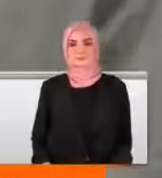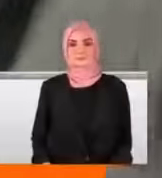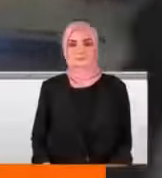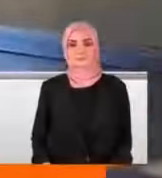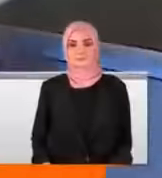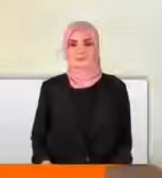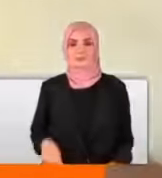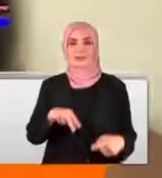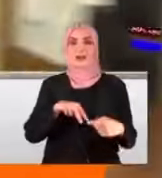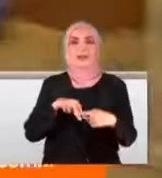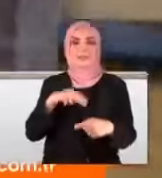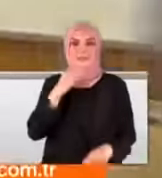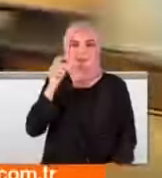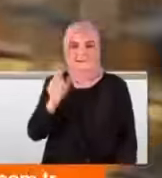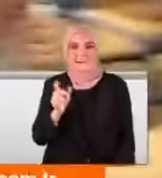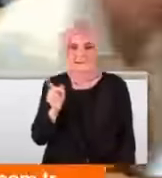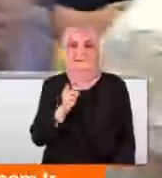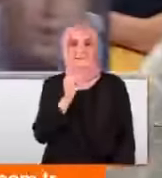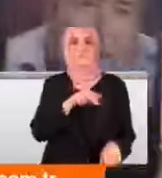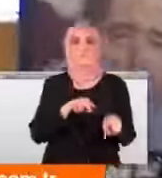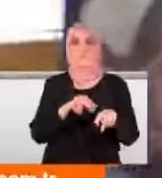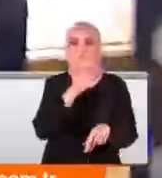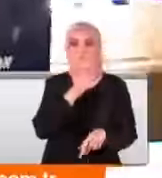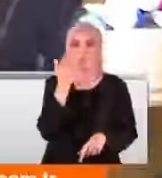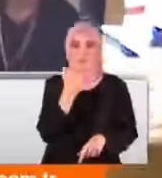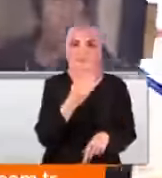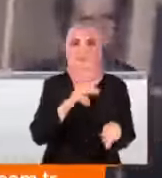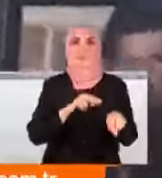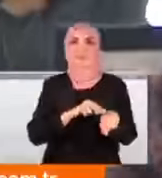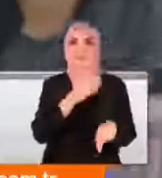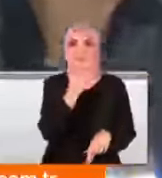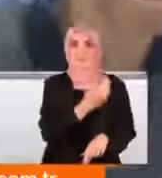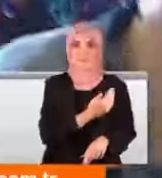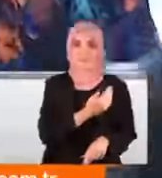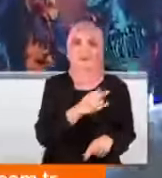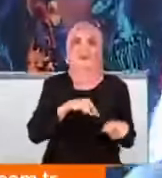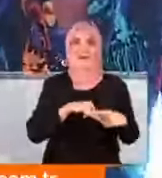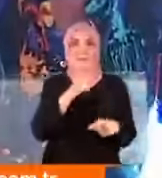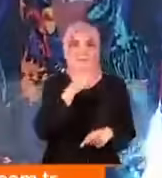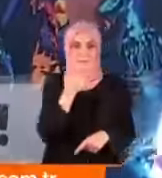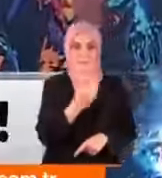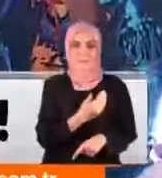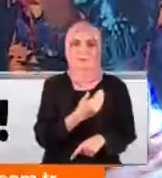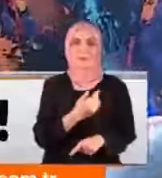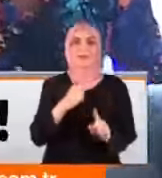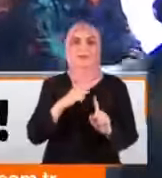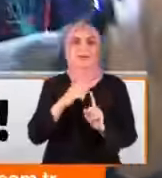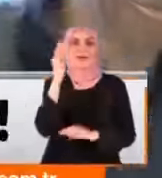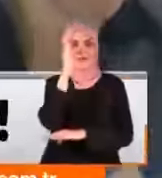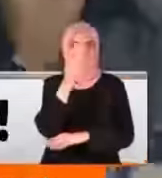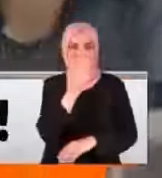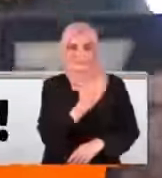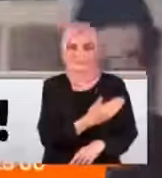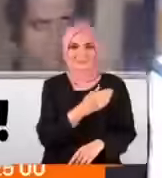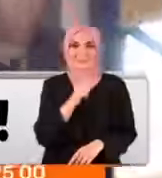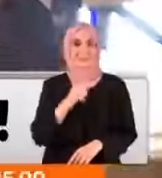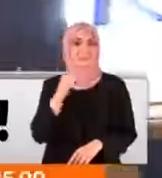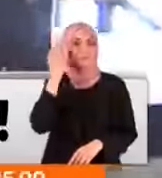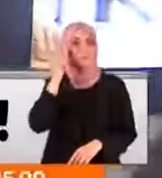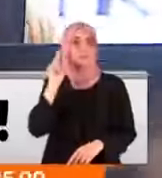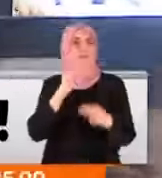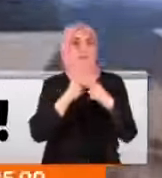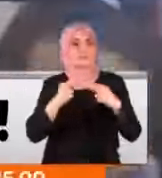Adile Naşit, Münir Özkul, Kemal Sunal, Halit Akçetepe, Tarık Akan. Burası Hababam sınıfı, burası efsaneler geçidi.